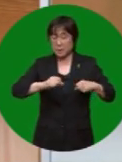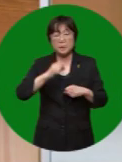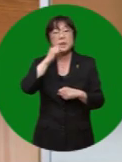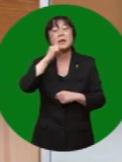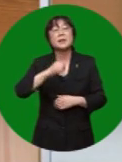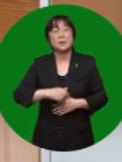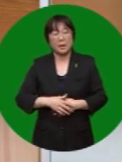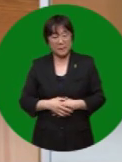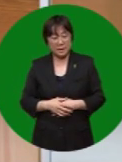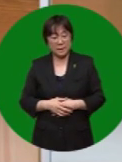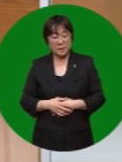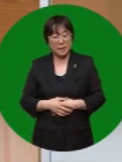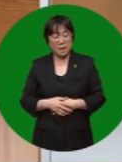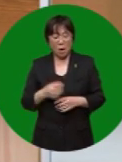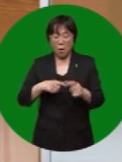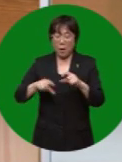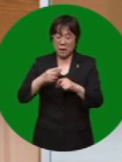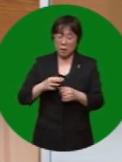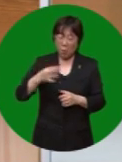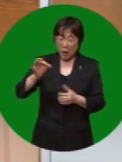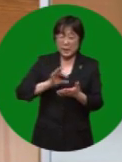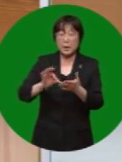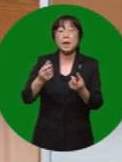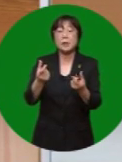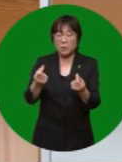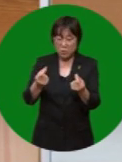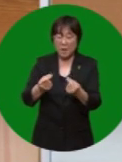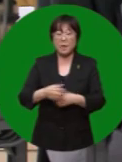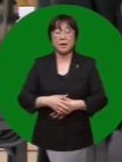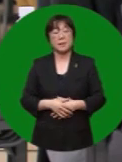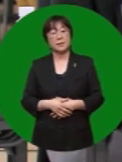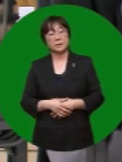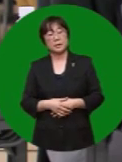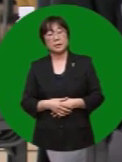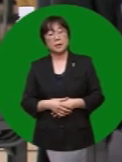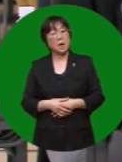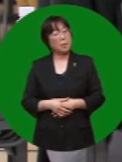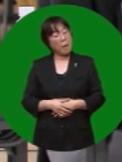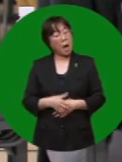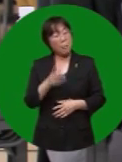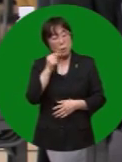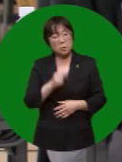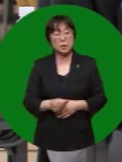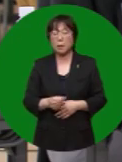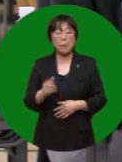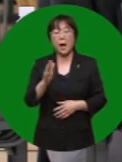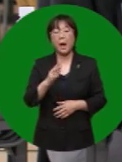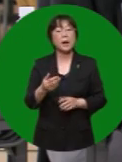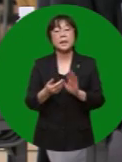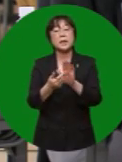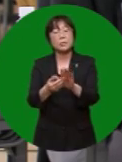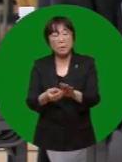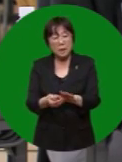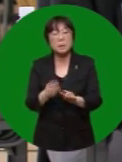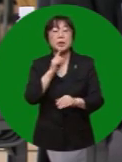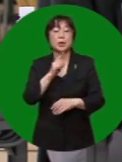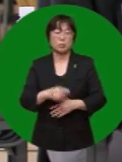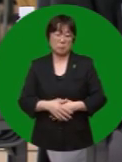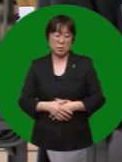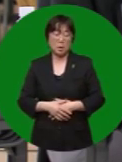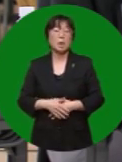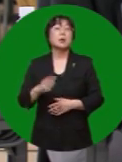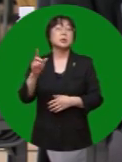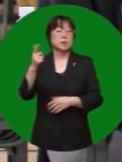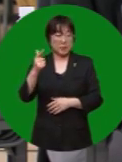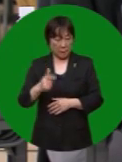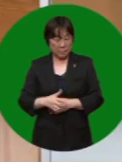けじゃないしって、それの割にはもうお金かかるよねって、で、まあいざというかもう言うわってこう言われるんですよね。でもそうじ